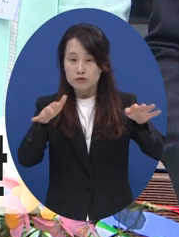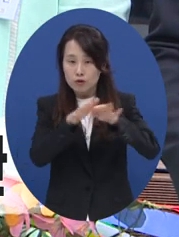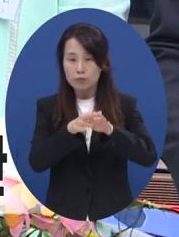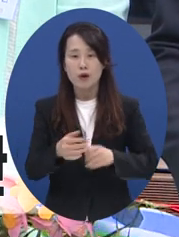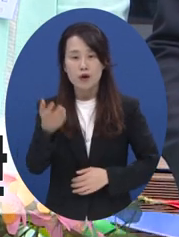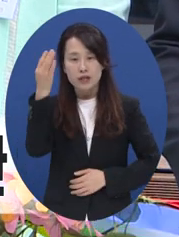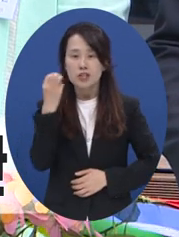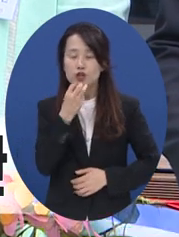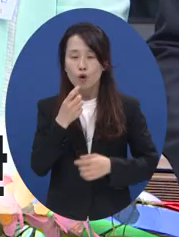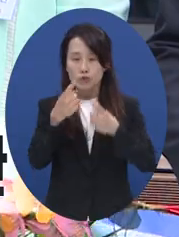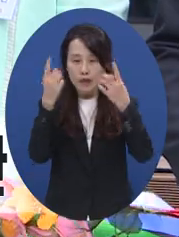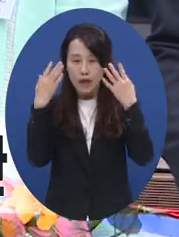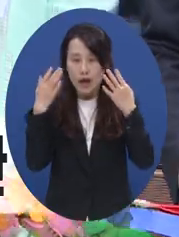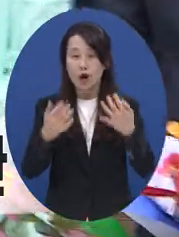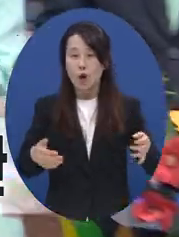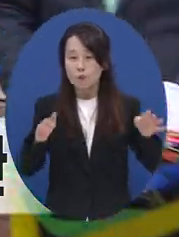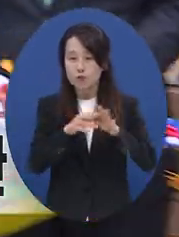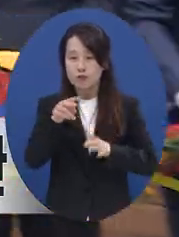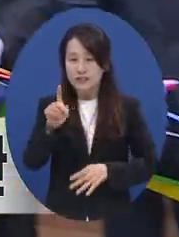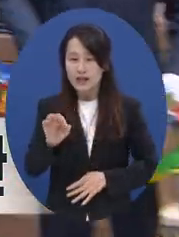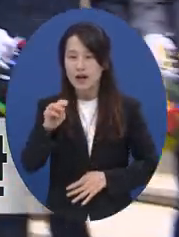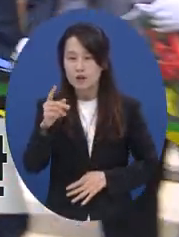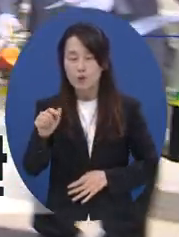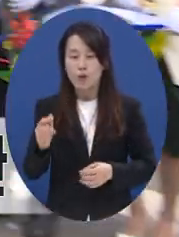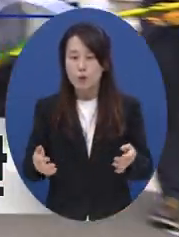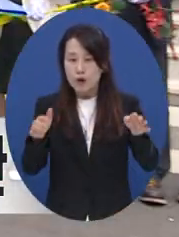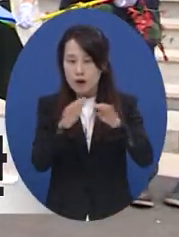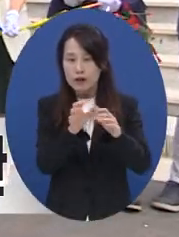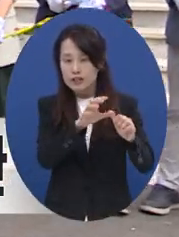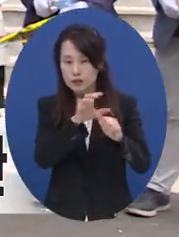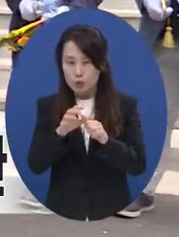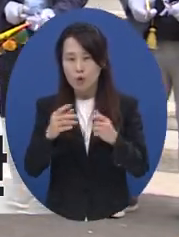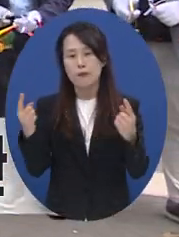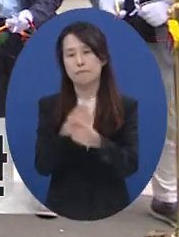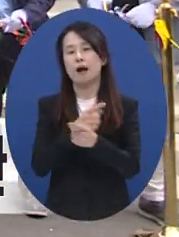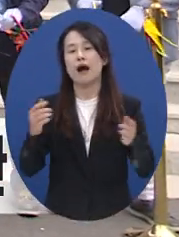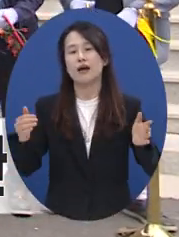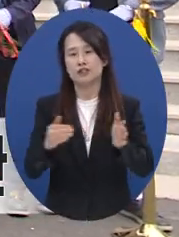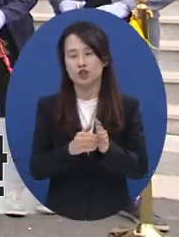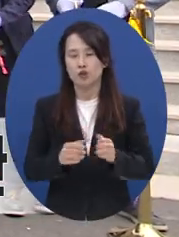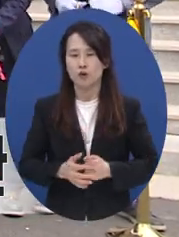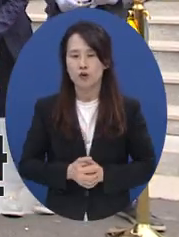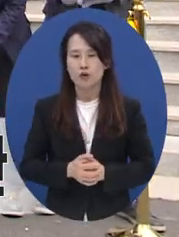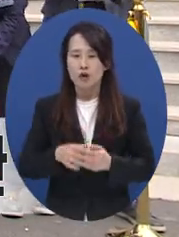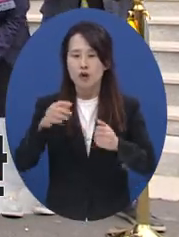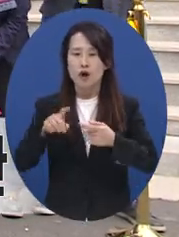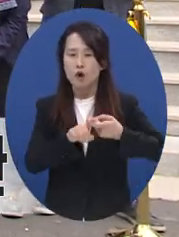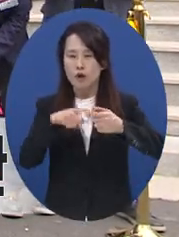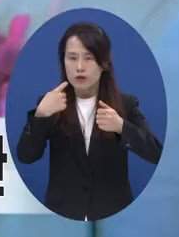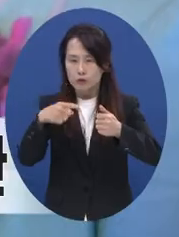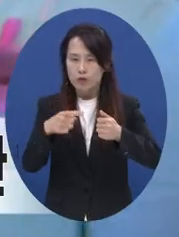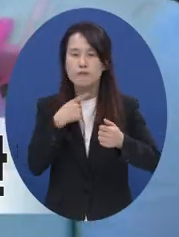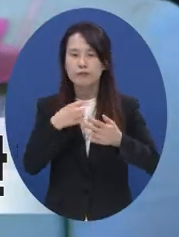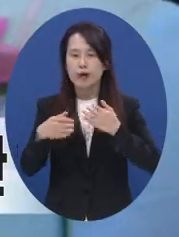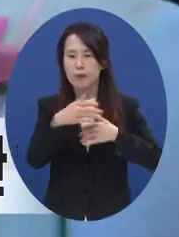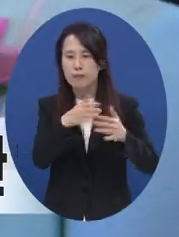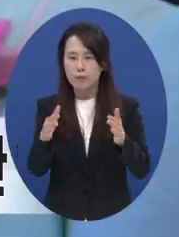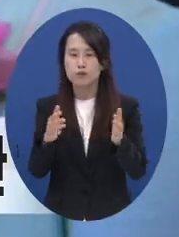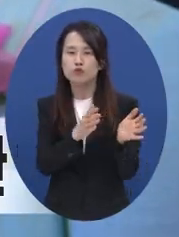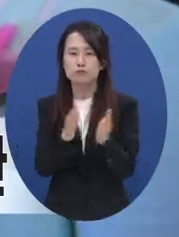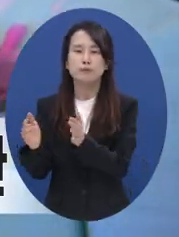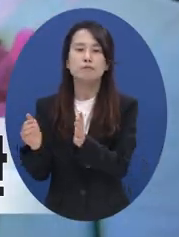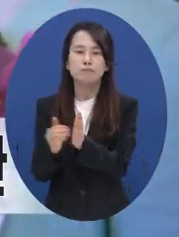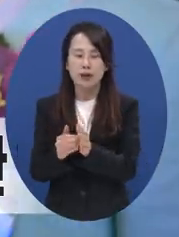옛 서울 농생대 건물인 상록회관을 개조해 업사이클 분야 입주 기업 공간은 물론 관련 교육과 체험을 할수 있는